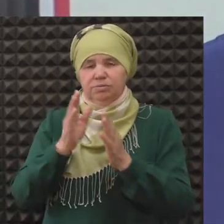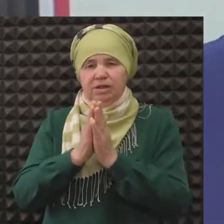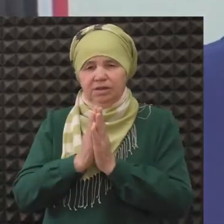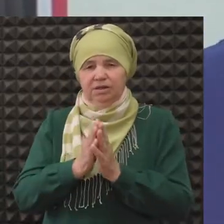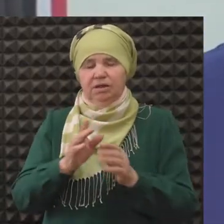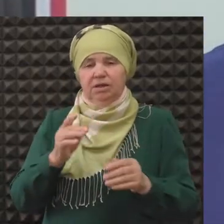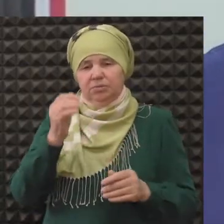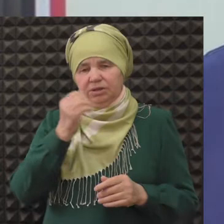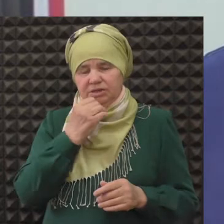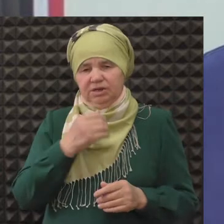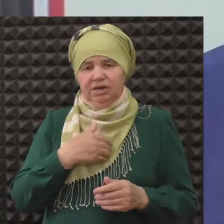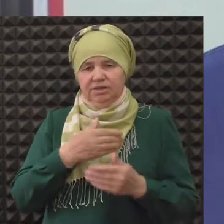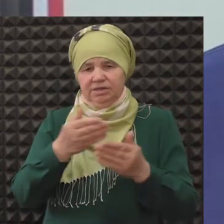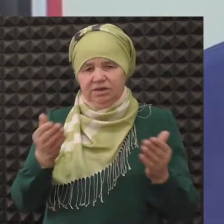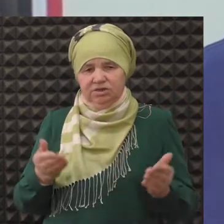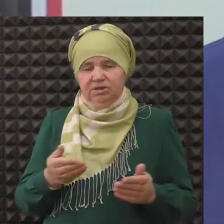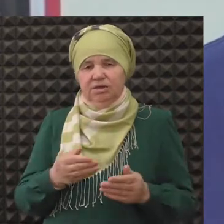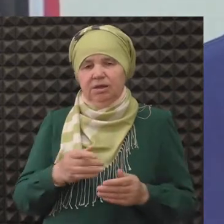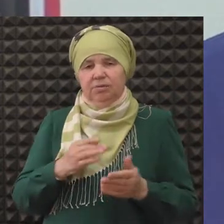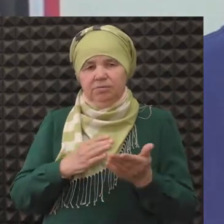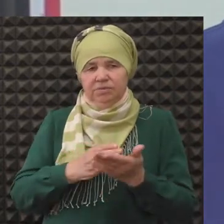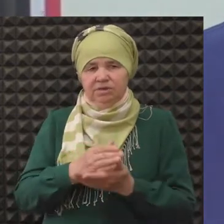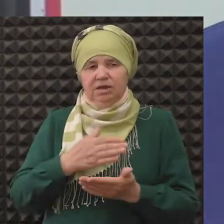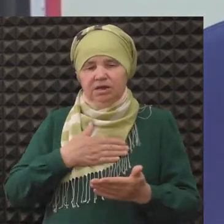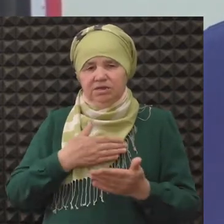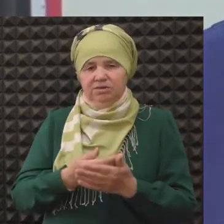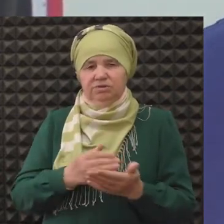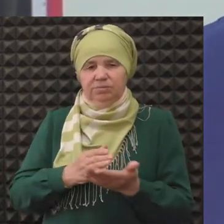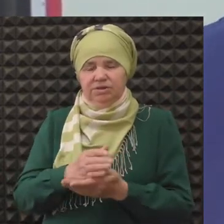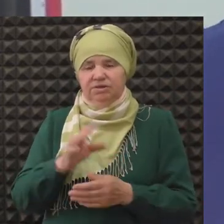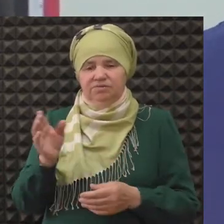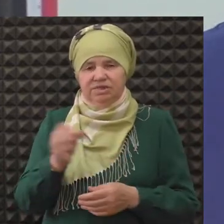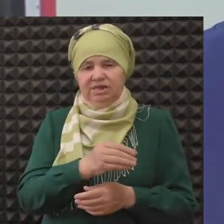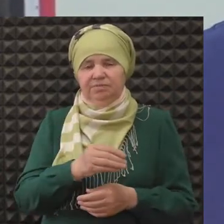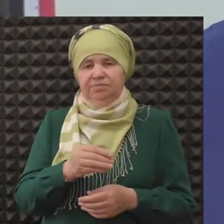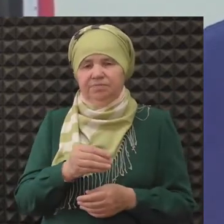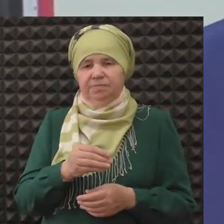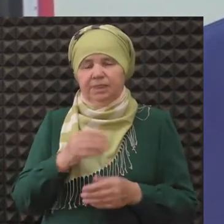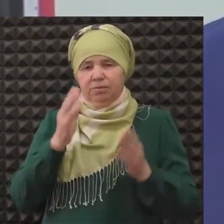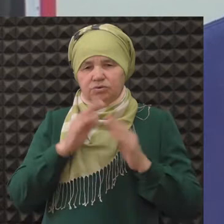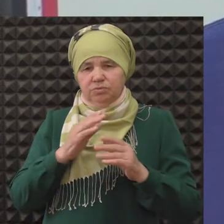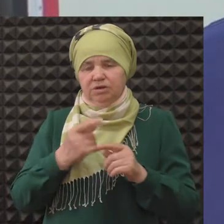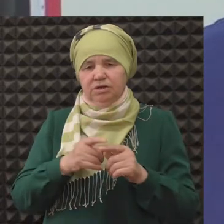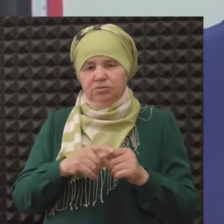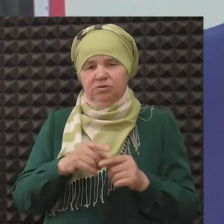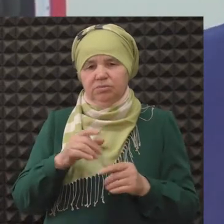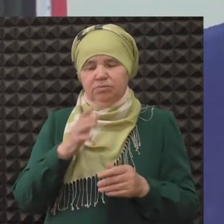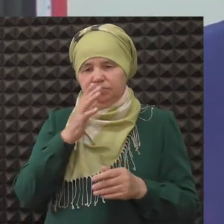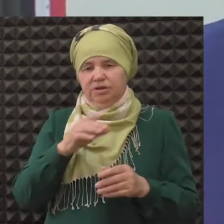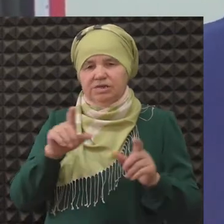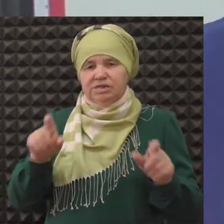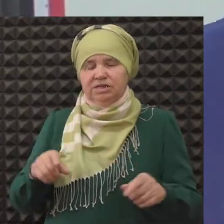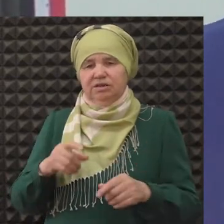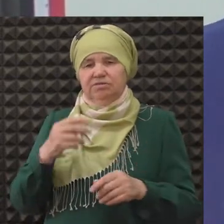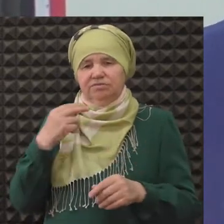благодаря нашей позиции, нашей активной позиции, все мусульмане, которые отбывают наказание в местах